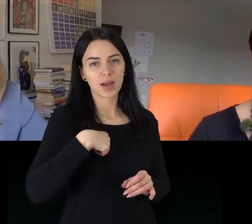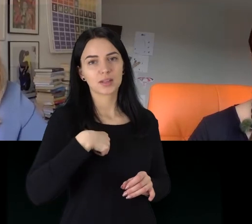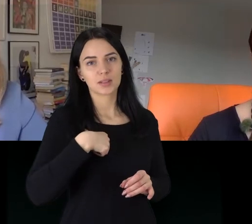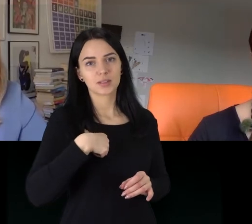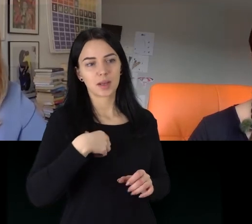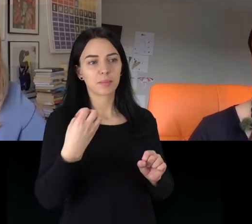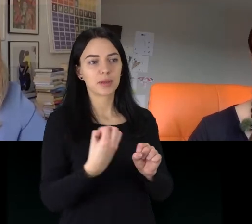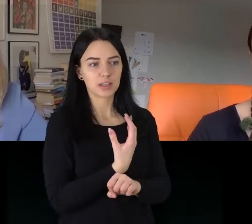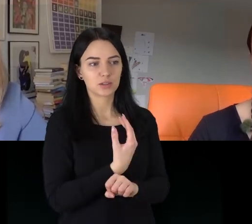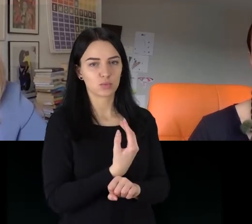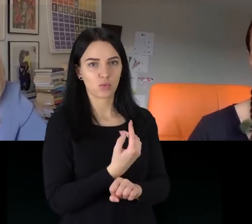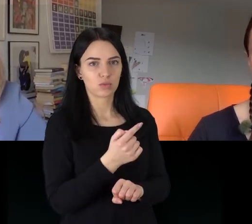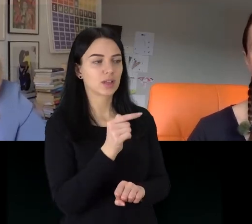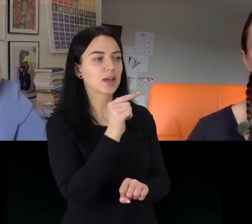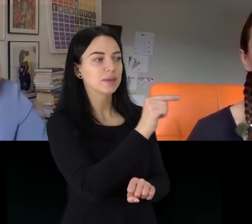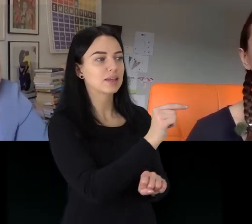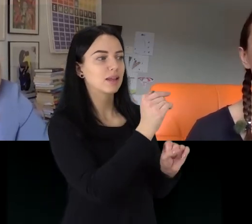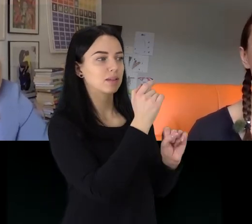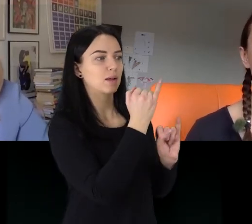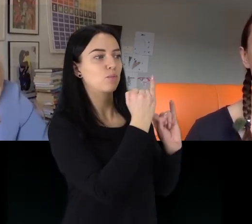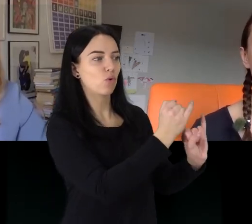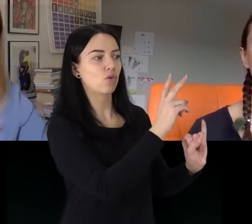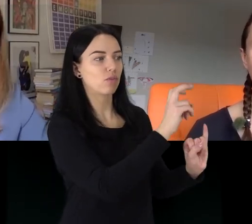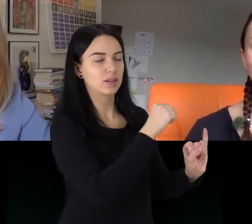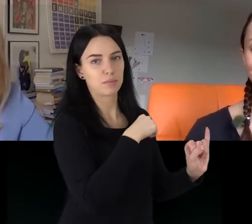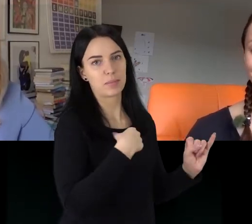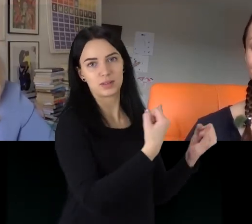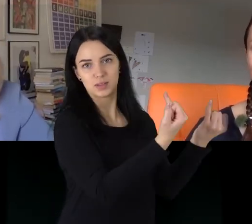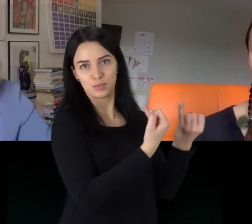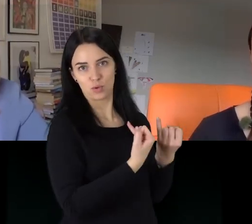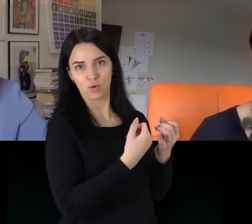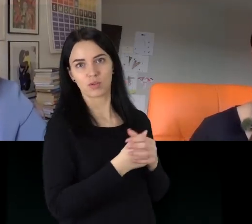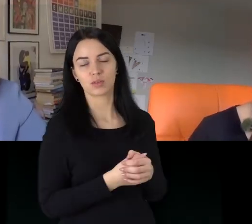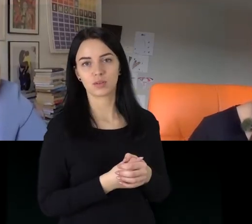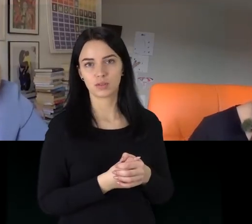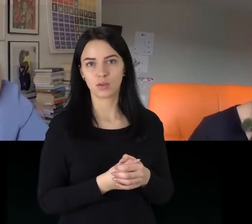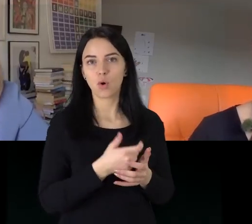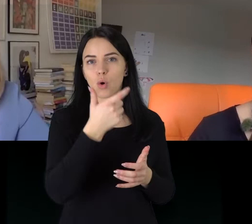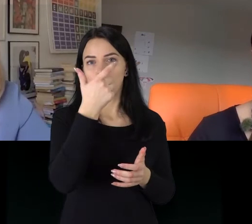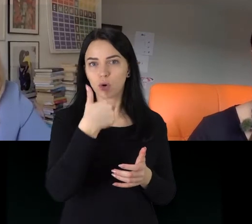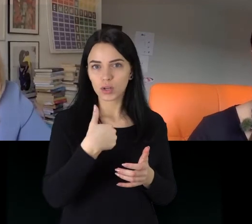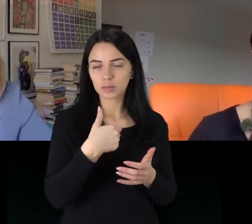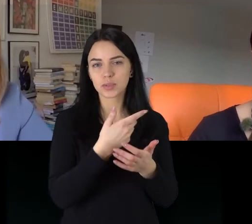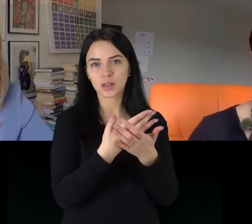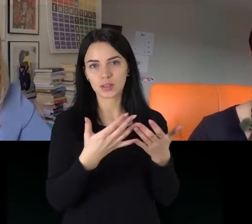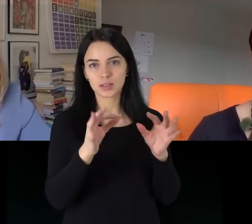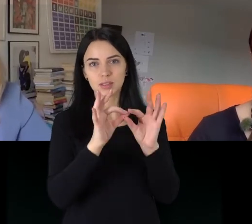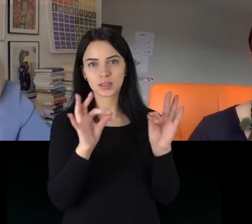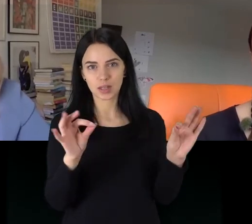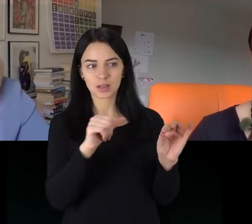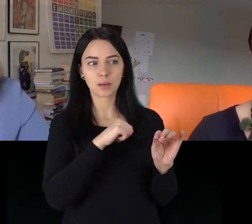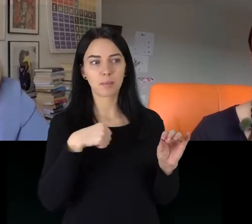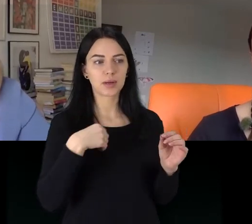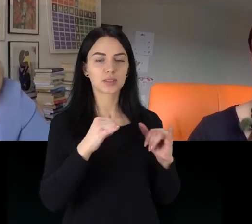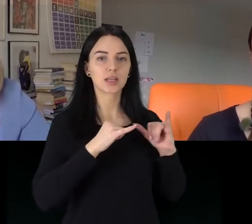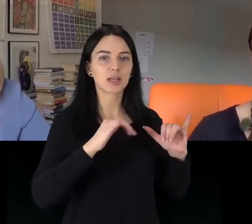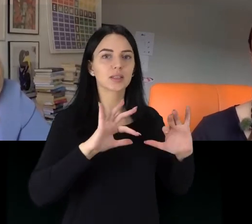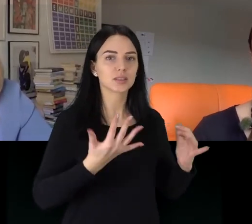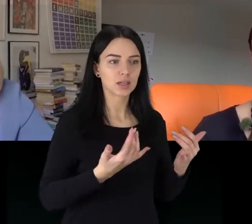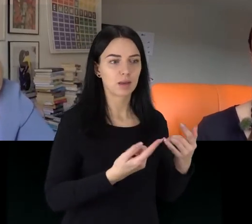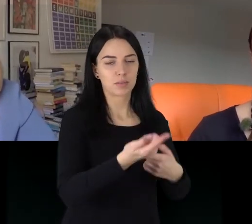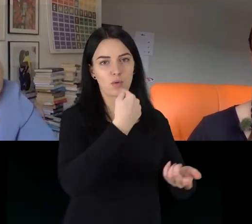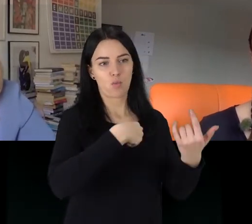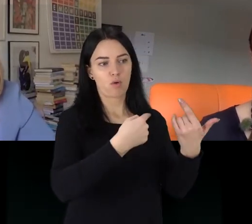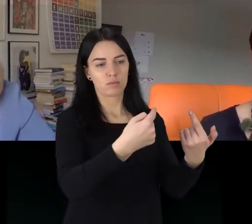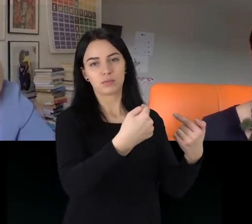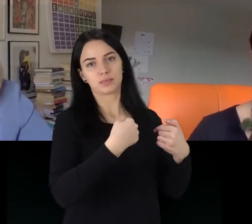ant savęs pasisakė, ar ne, o jau po to rimtesnės patarlės skamba, kad, žinai, kaip šauksi, taip atsilieps, ar ne, kad elgiasi su kitu, kaip nori,